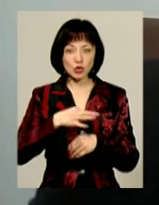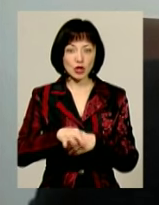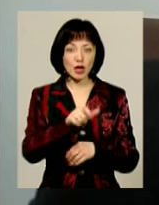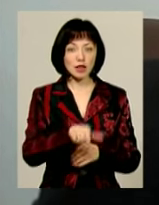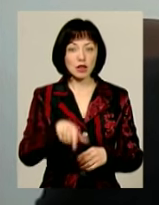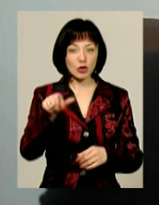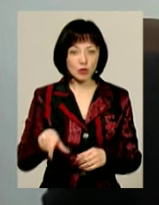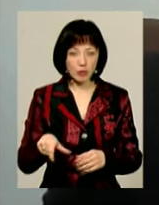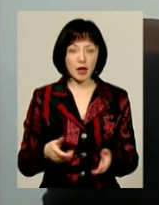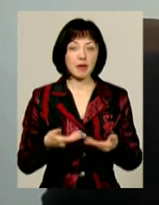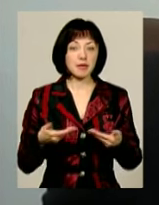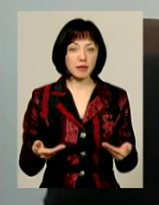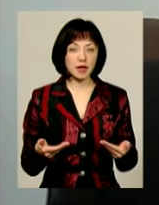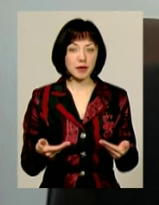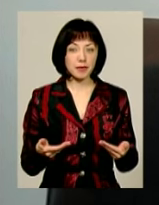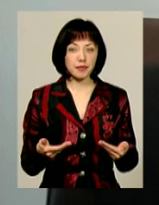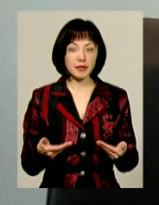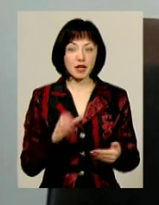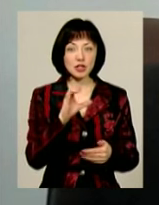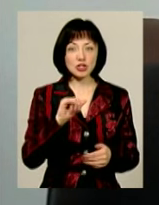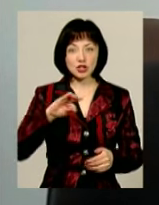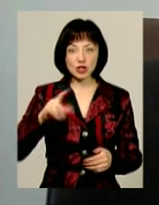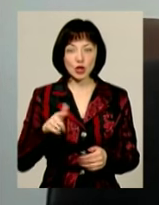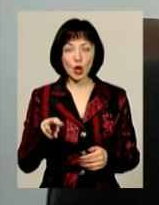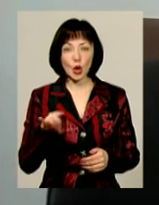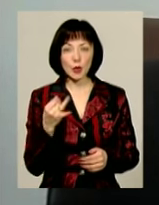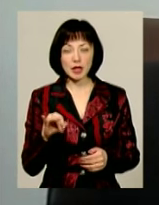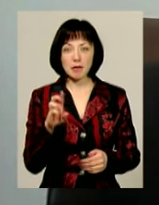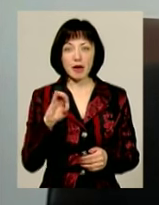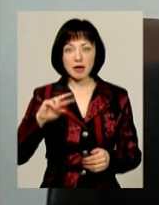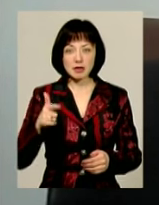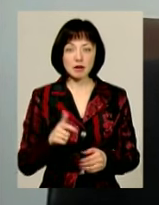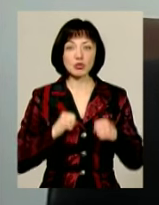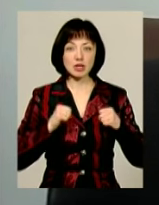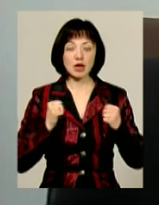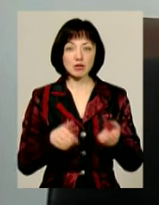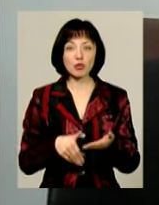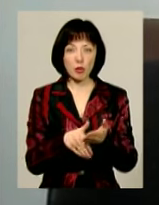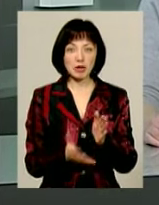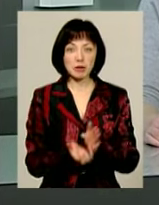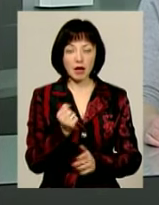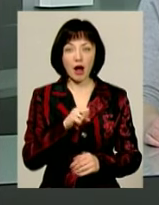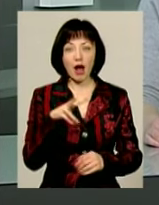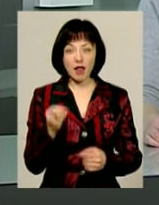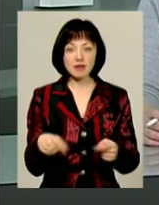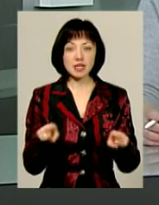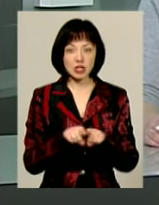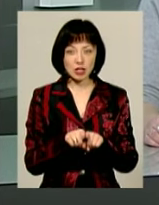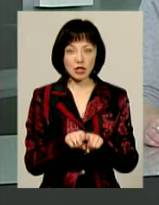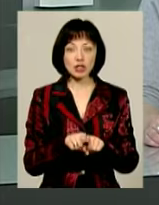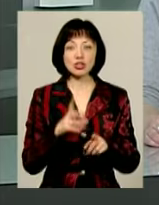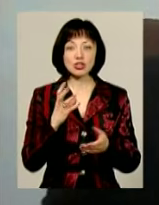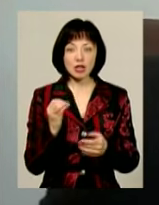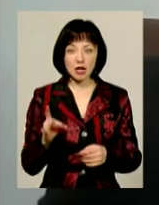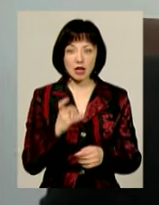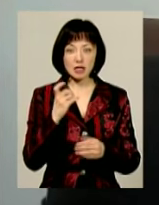людьми, ми січень, лютень, березень постараємося допомогти, підтримати їх, але все ж таки ще раз